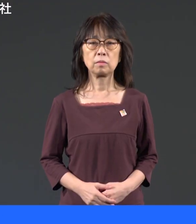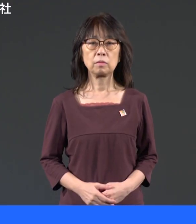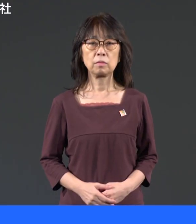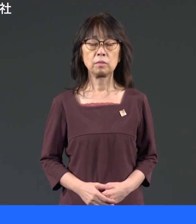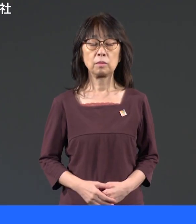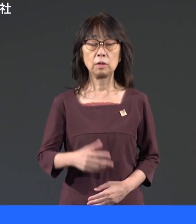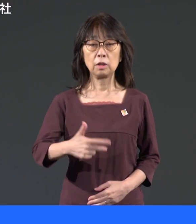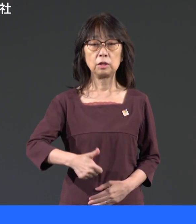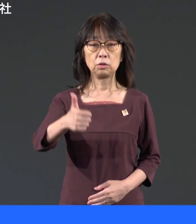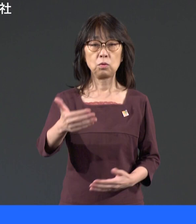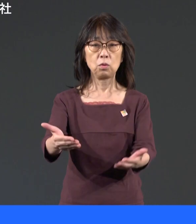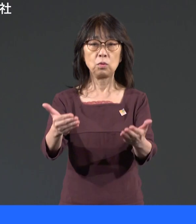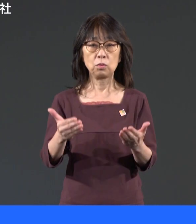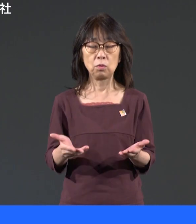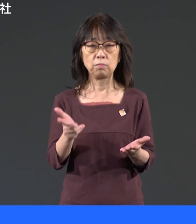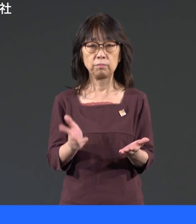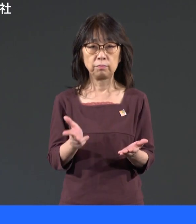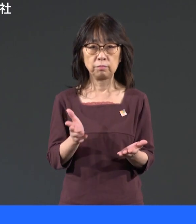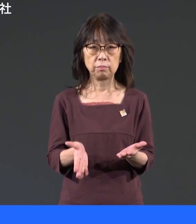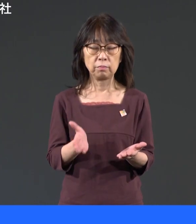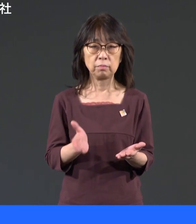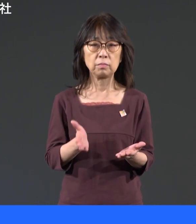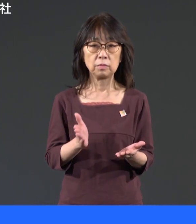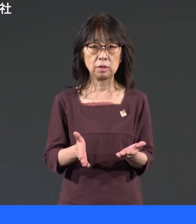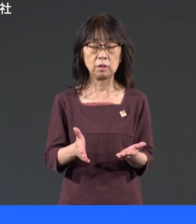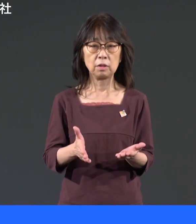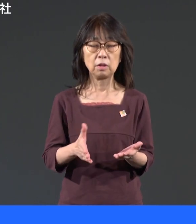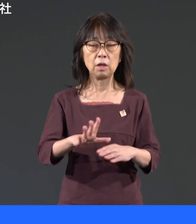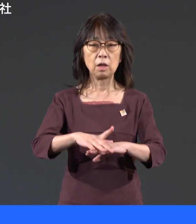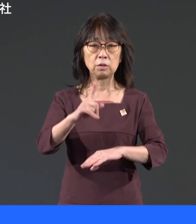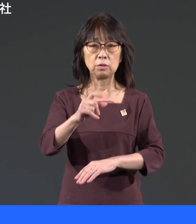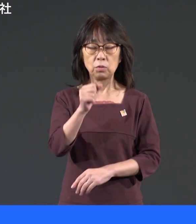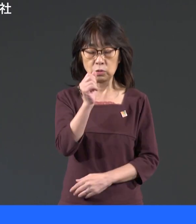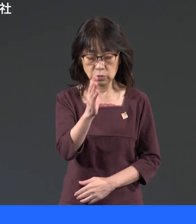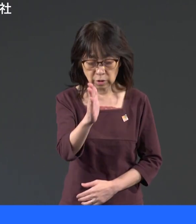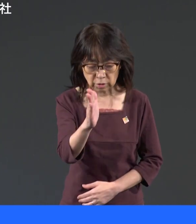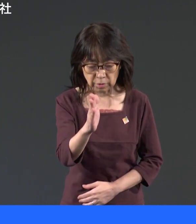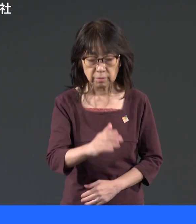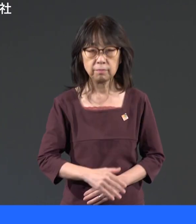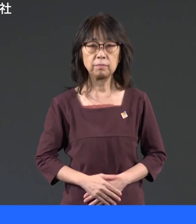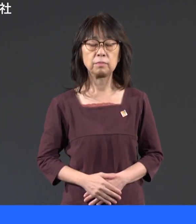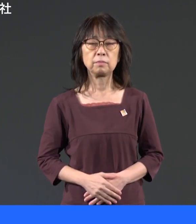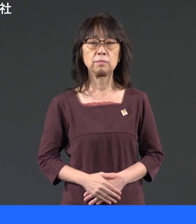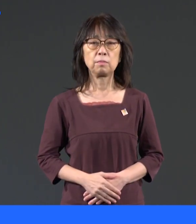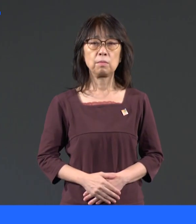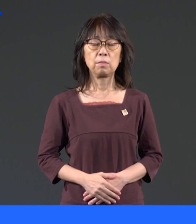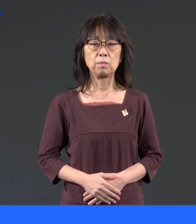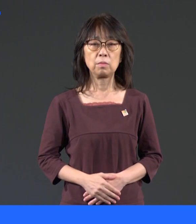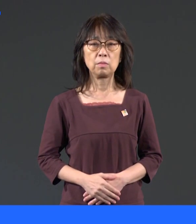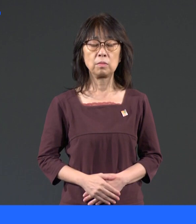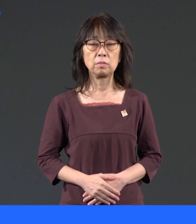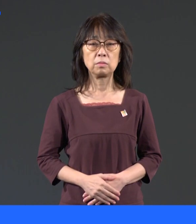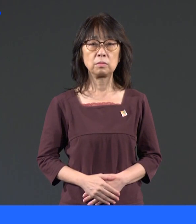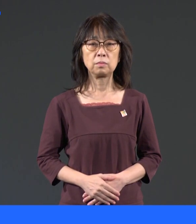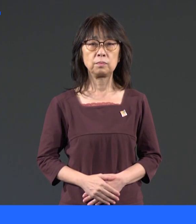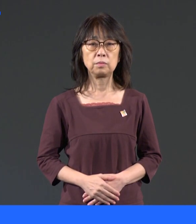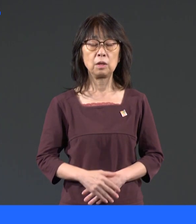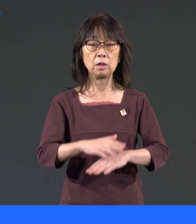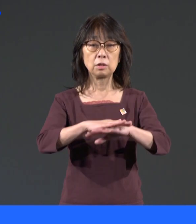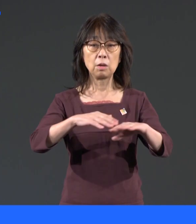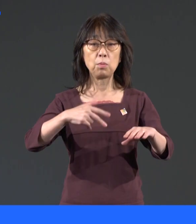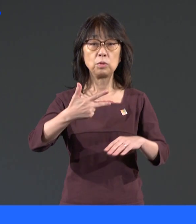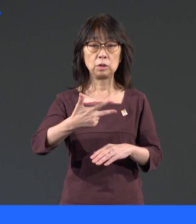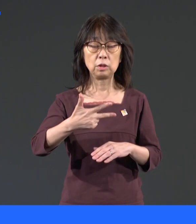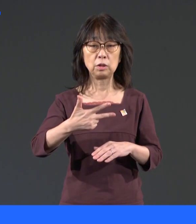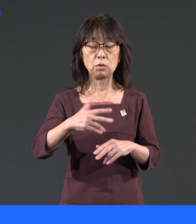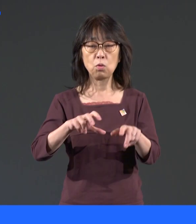それでは市長の定例会見を始めますまず冒頭市長からお願いしますはいえまずあの札幌市の